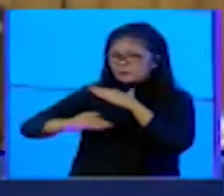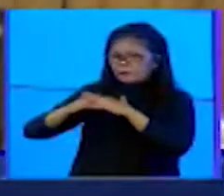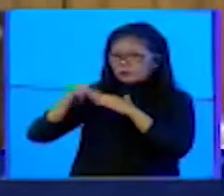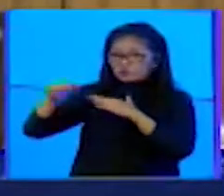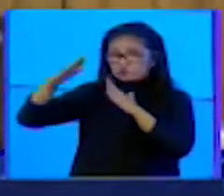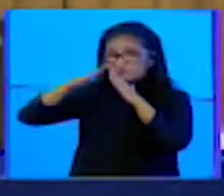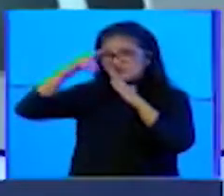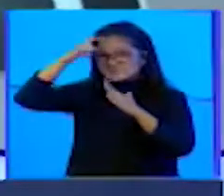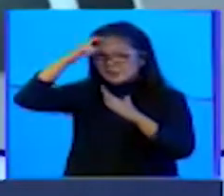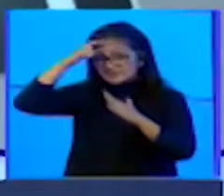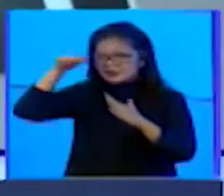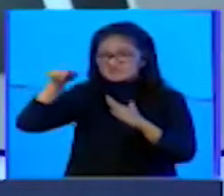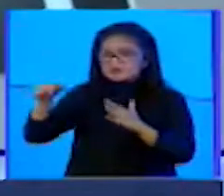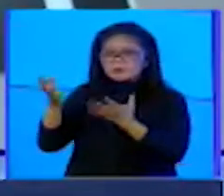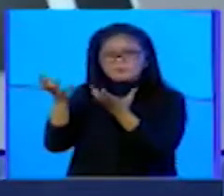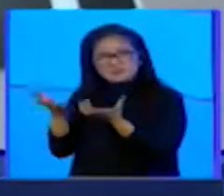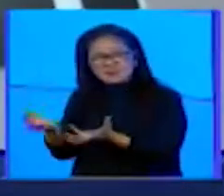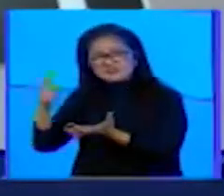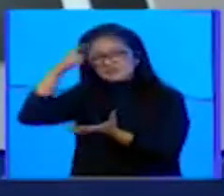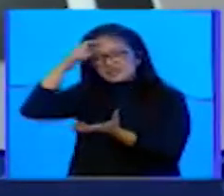yang kritikal ya, karena